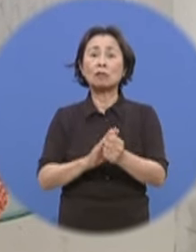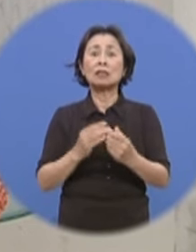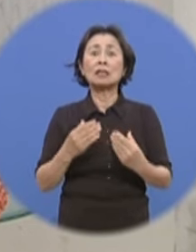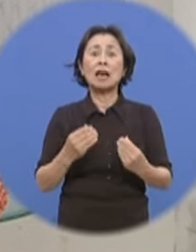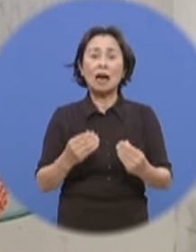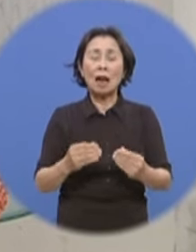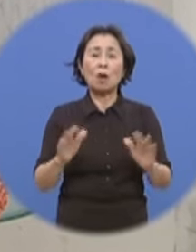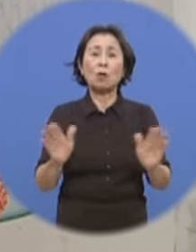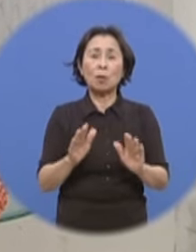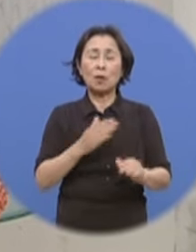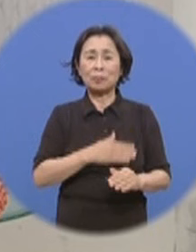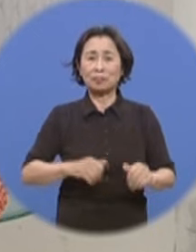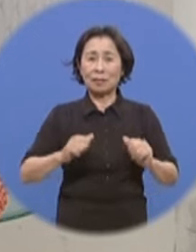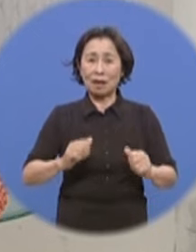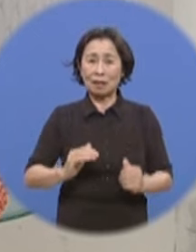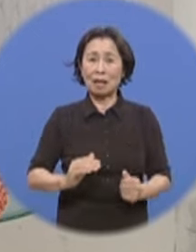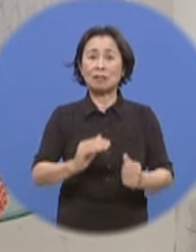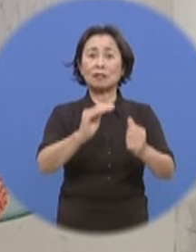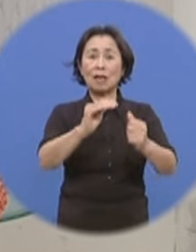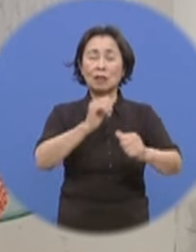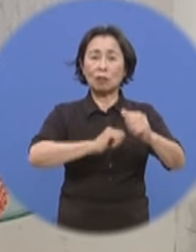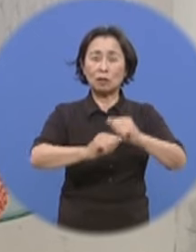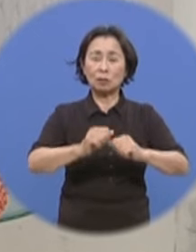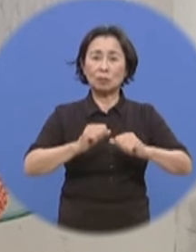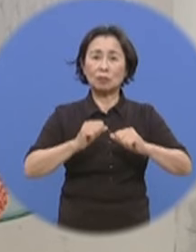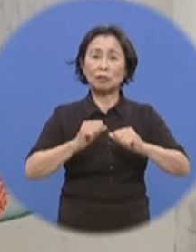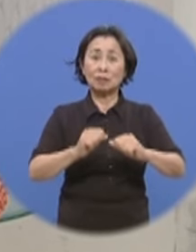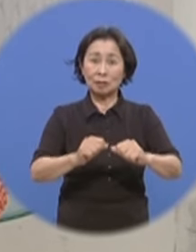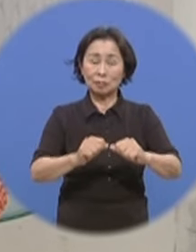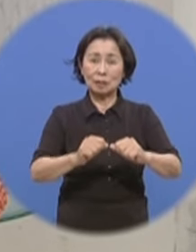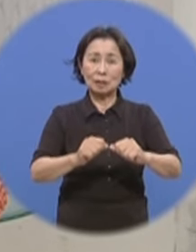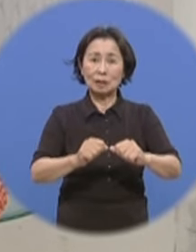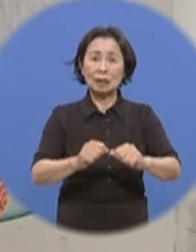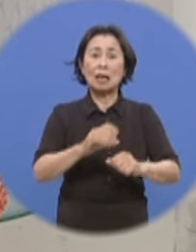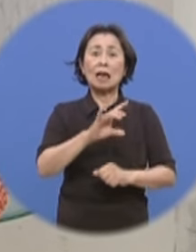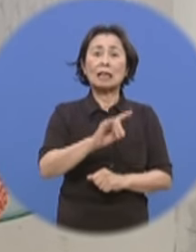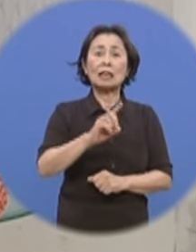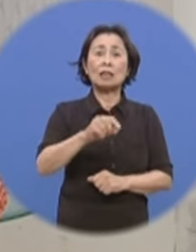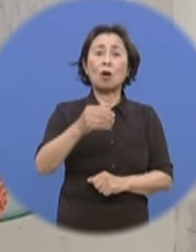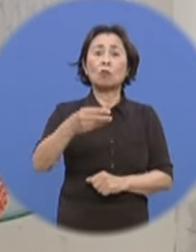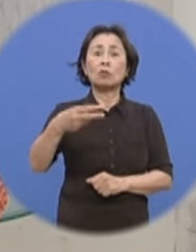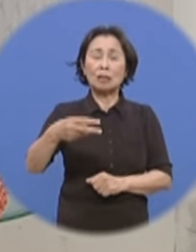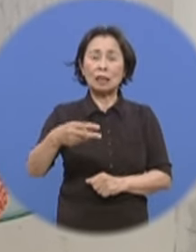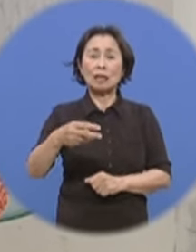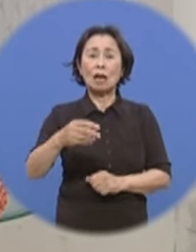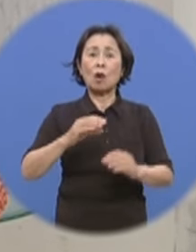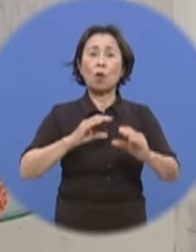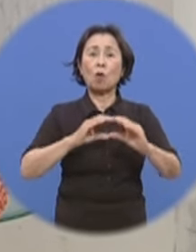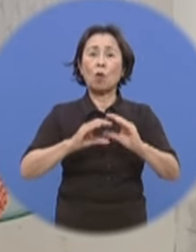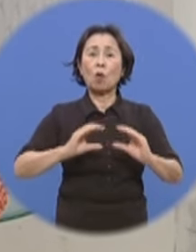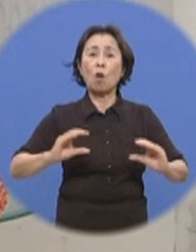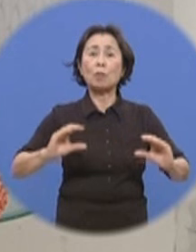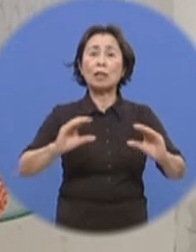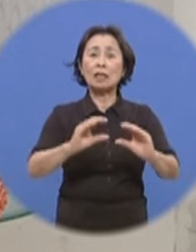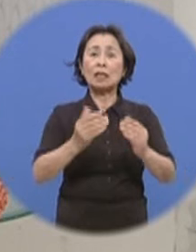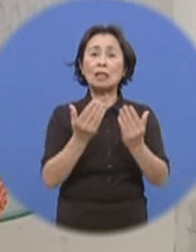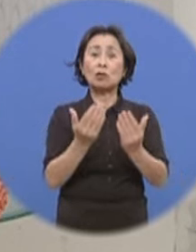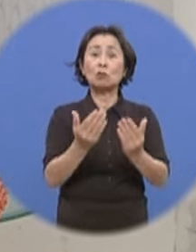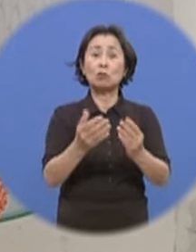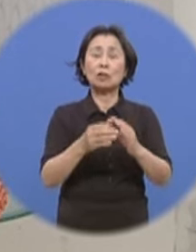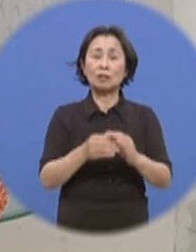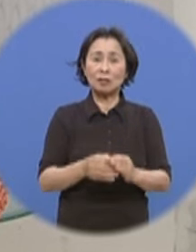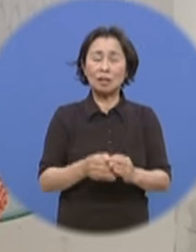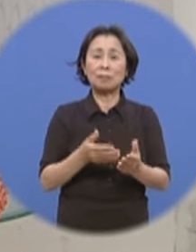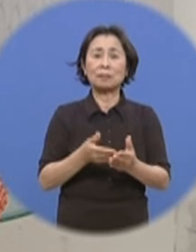健全育成に取り組む仕組みキノ国コミュニティスクールについてお伝えしますまず県教育委員会